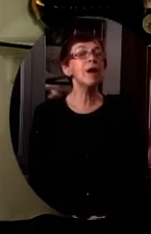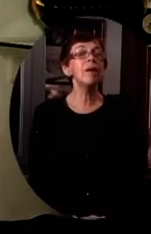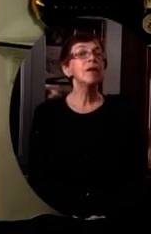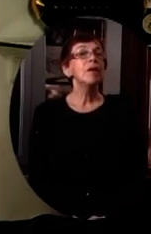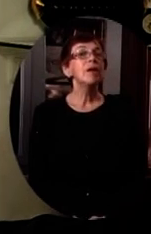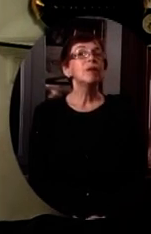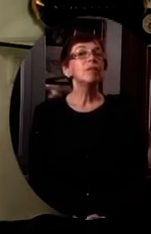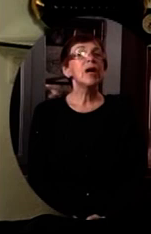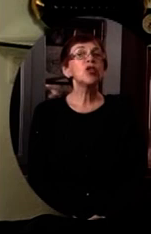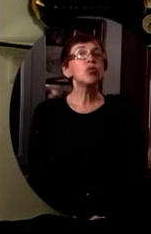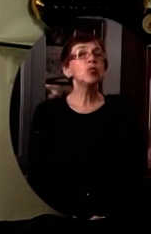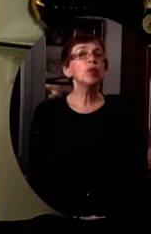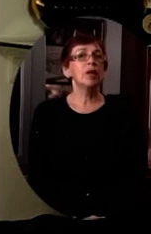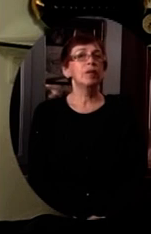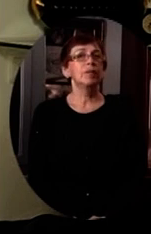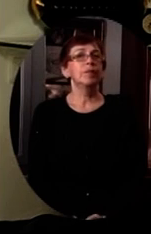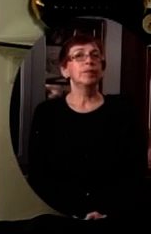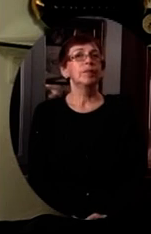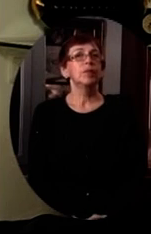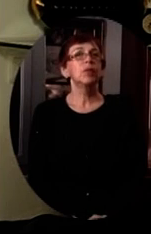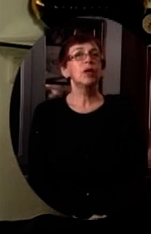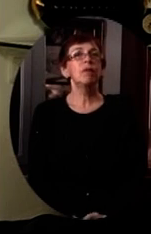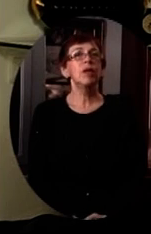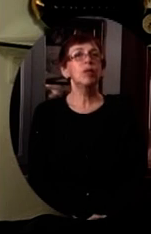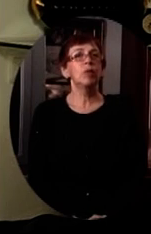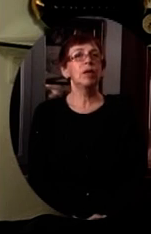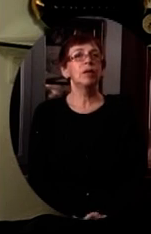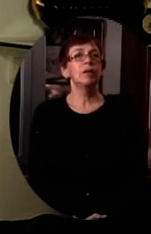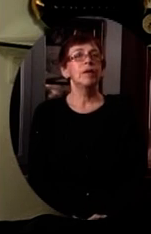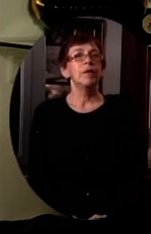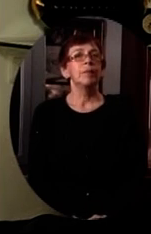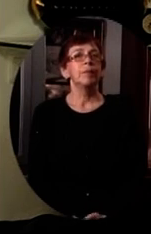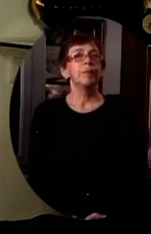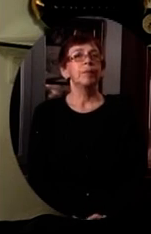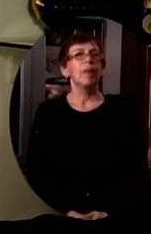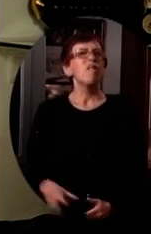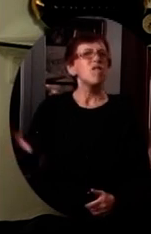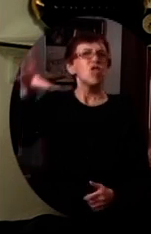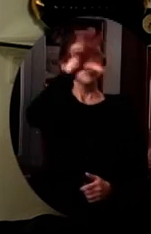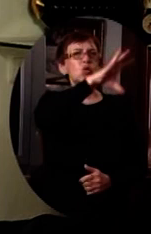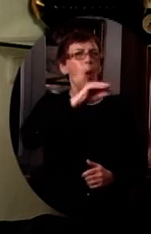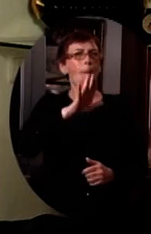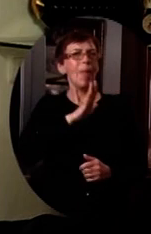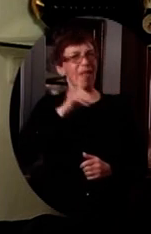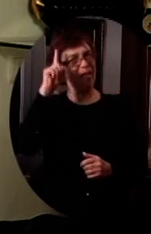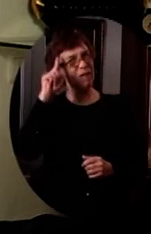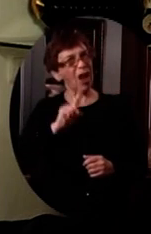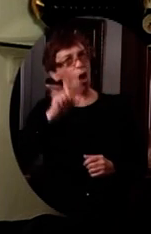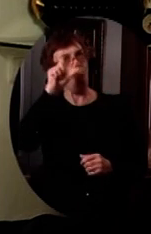והיה משהו נורא. נורא והיום היה. כולם היו יהודים?